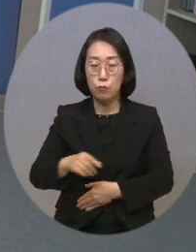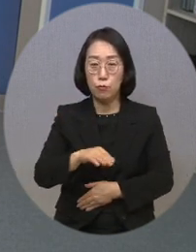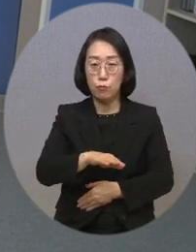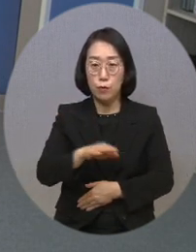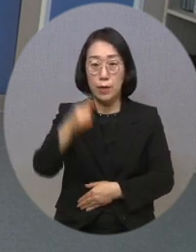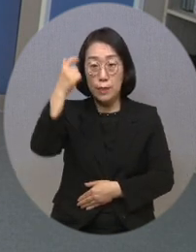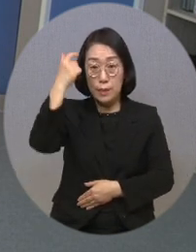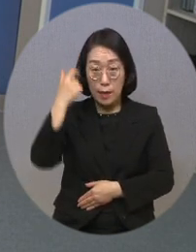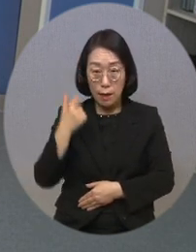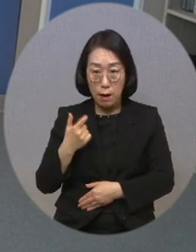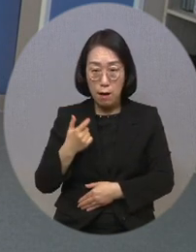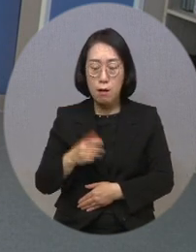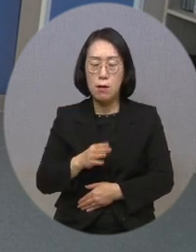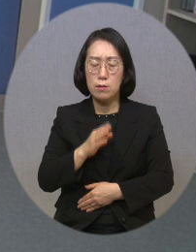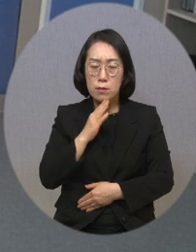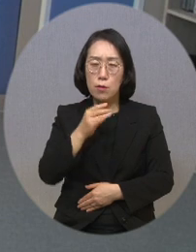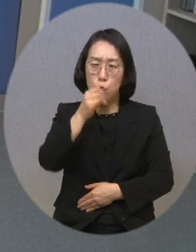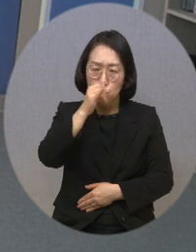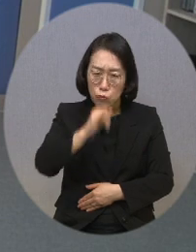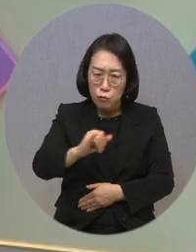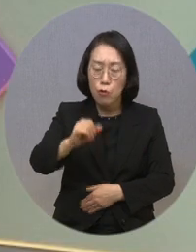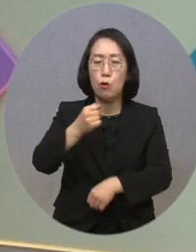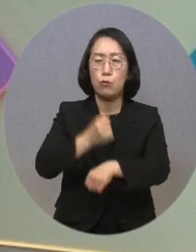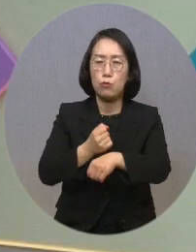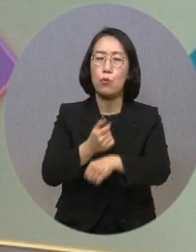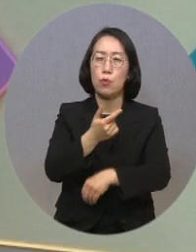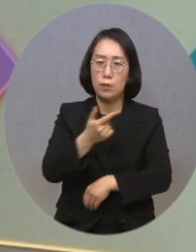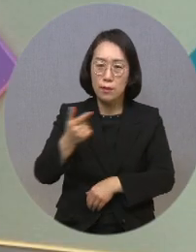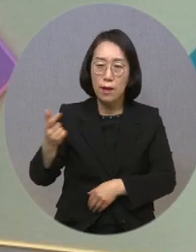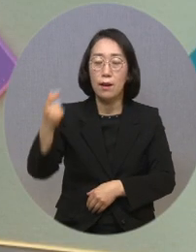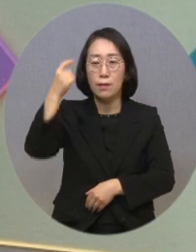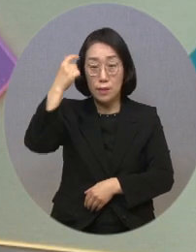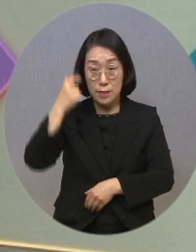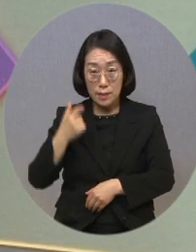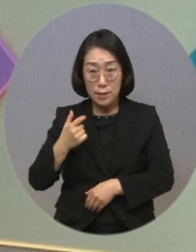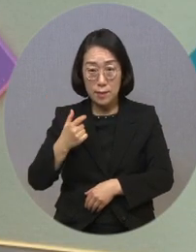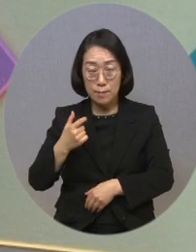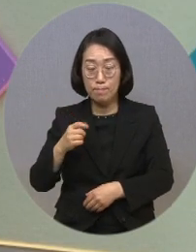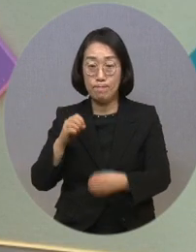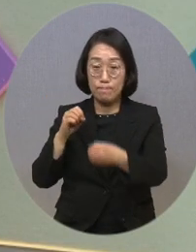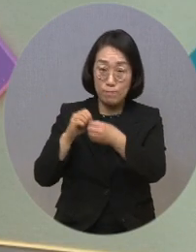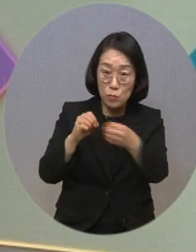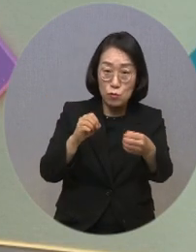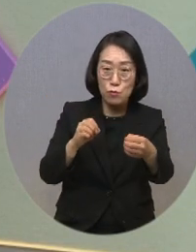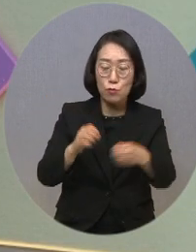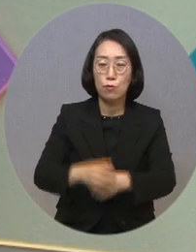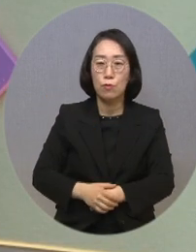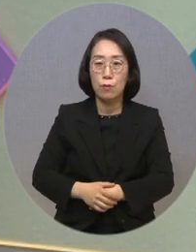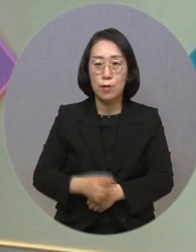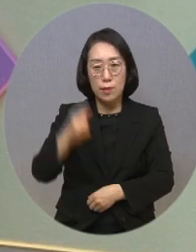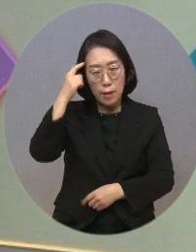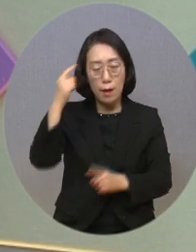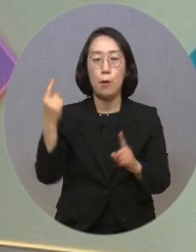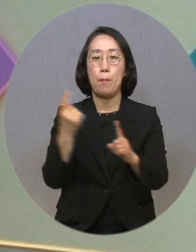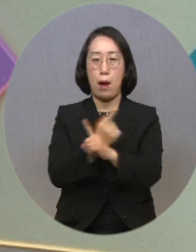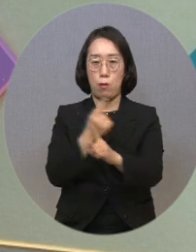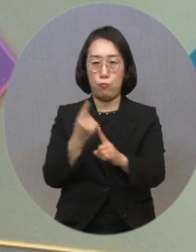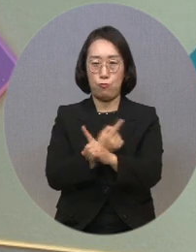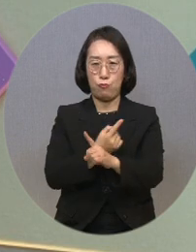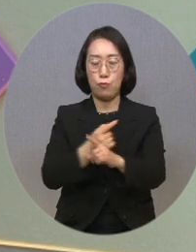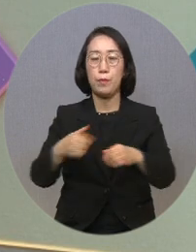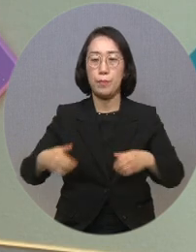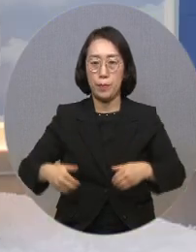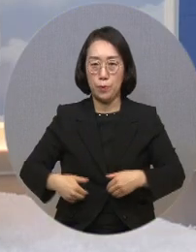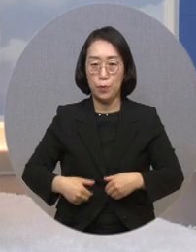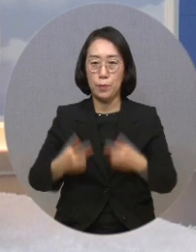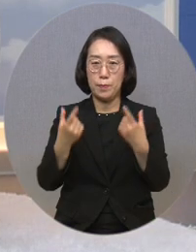인식도 참 훌륭한 일을 하시는 분들이잖아요. 그렇죠. 네. 그분들의 용기를 얻을 수 있게 좀 인식을 개선하는 게 필요하다